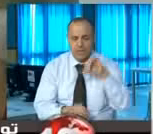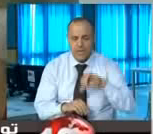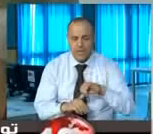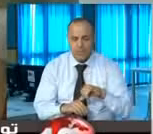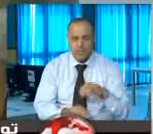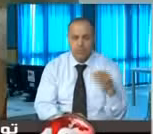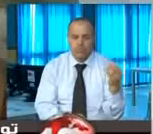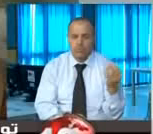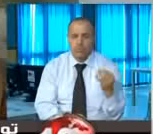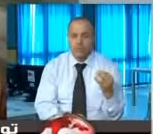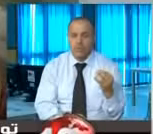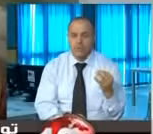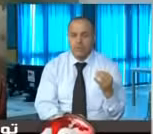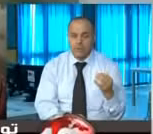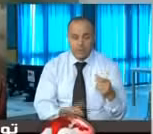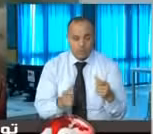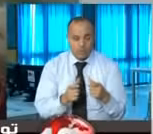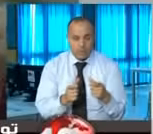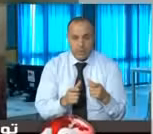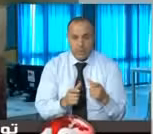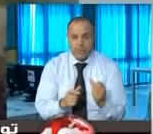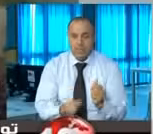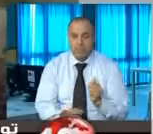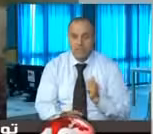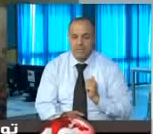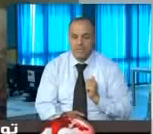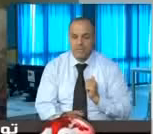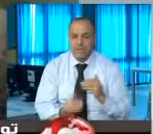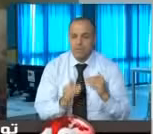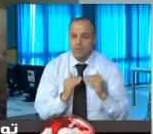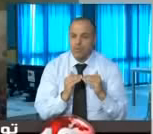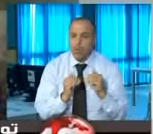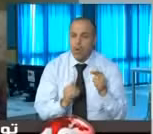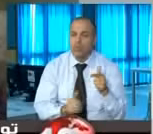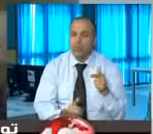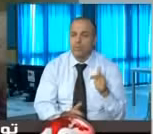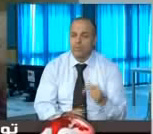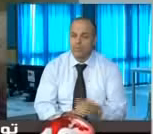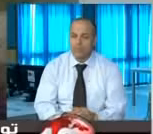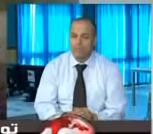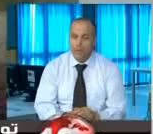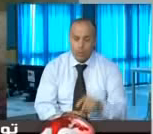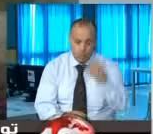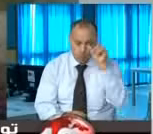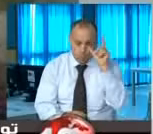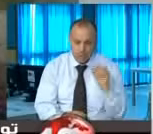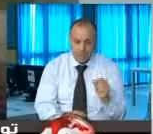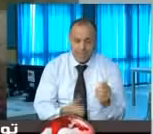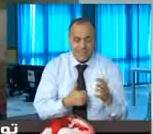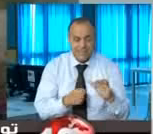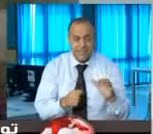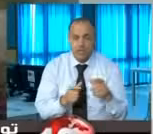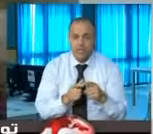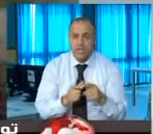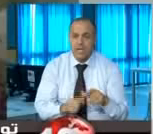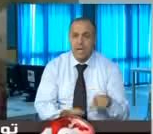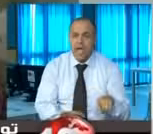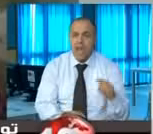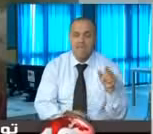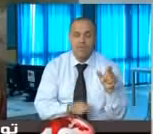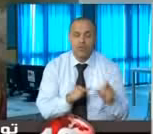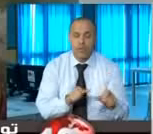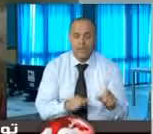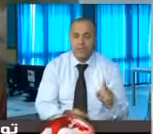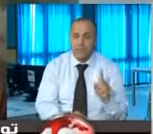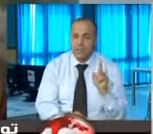نسبة المؤسسات الخاصة اللي موجودة على المستوى الوطني قرابة 60 شركة لألف متساكن،